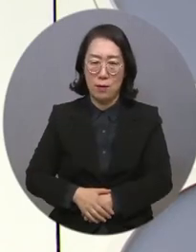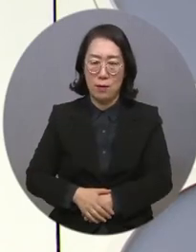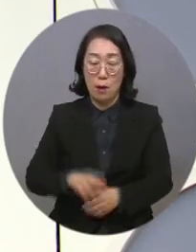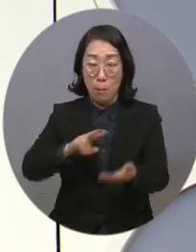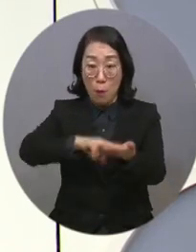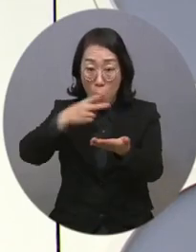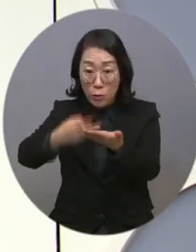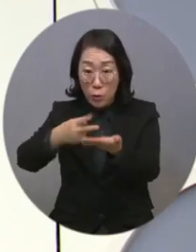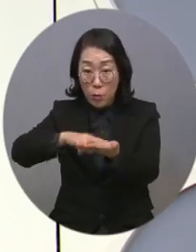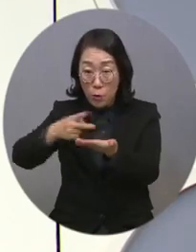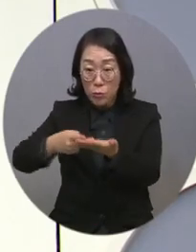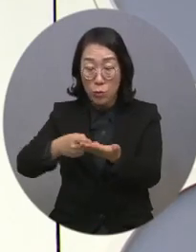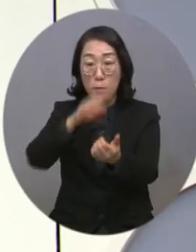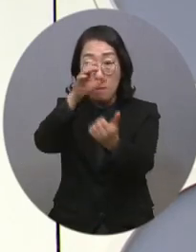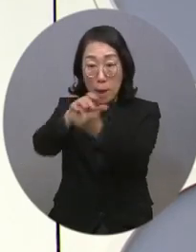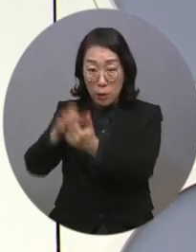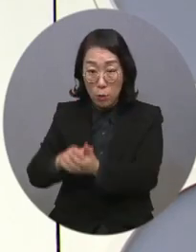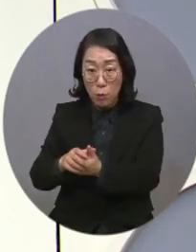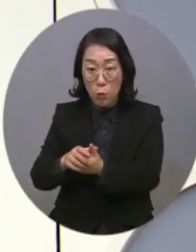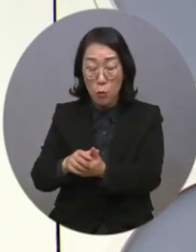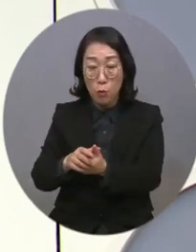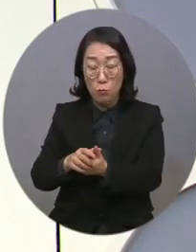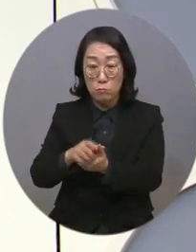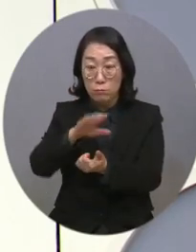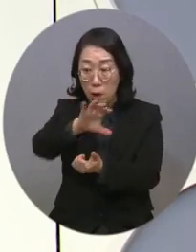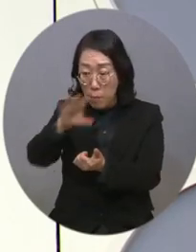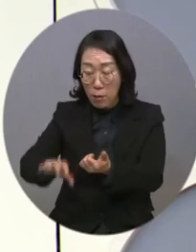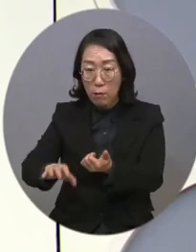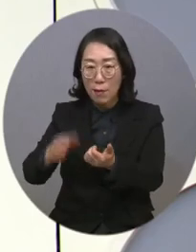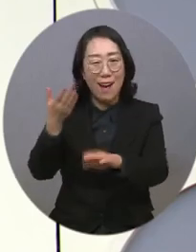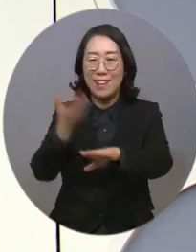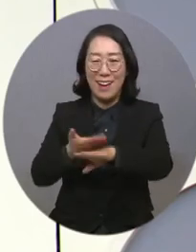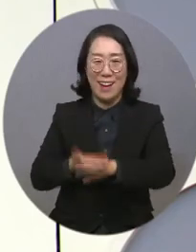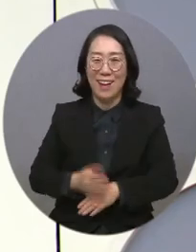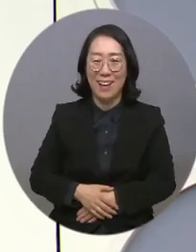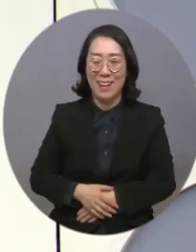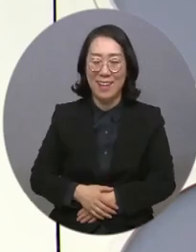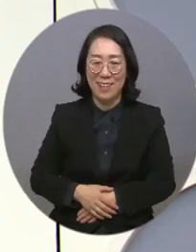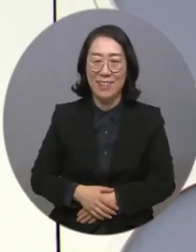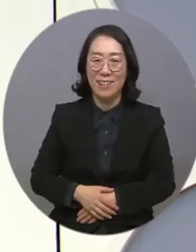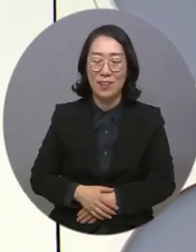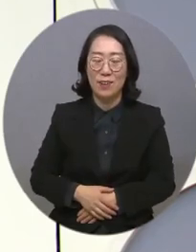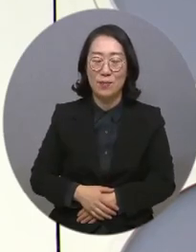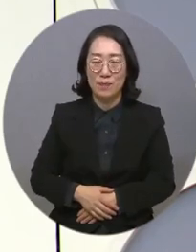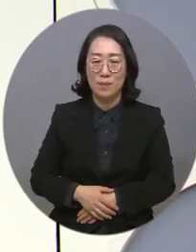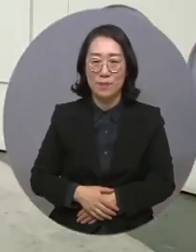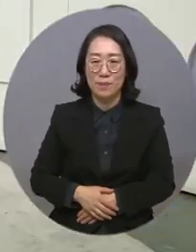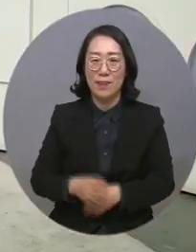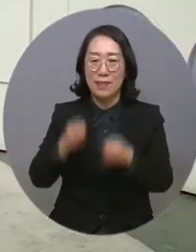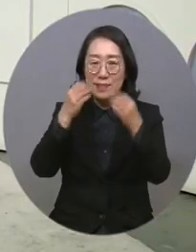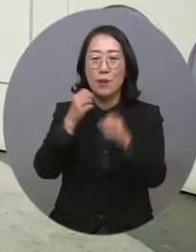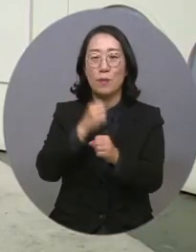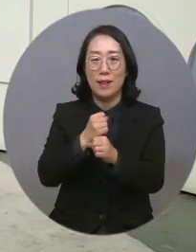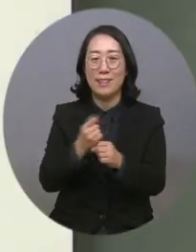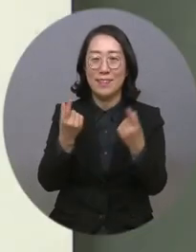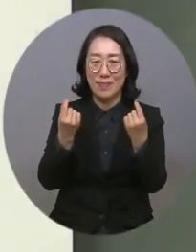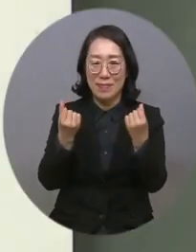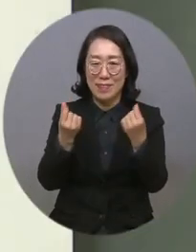두 사람이나 세 사람이 번역하면 다 다르거든요. 그렇죠. 다 다릅니다. 그러니까 예. 제2의 창작이라고 할 수 있죠. 예. 그래서